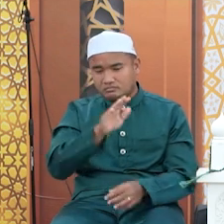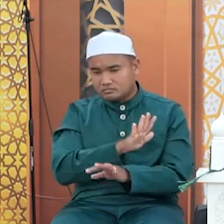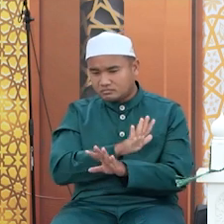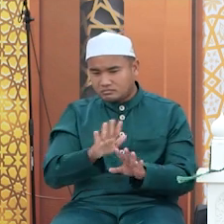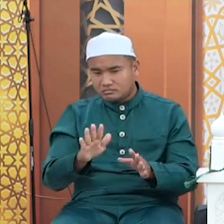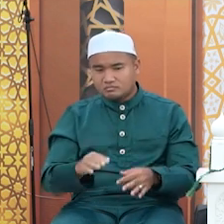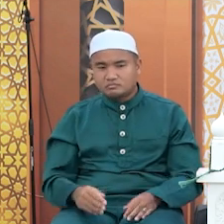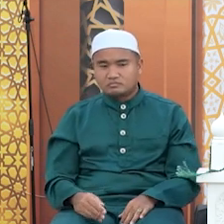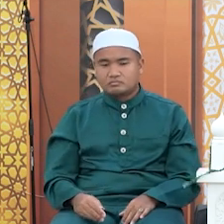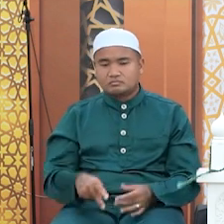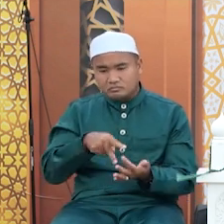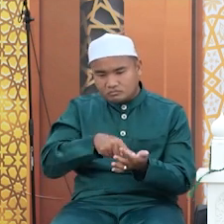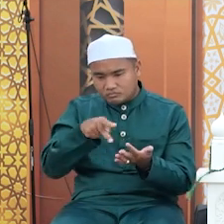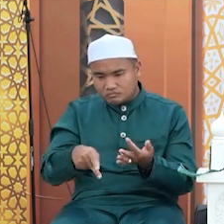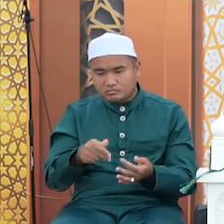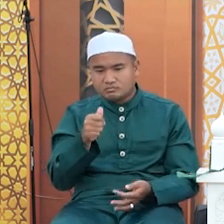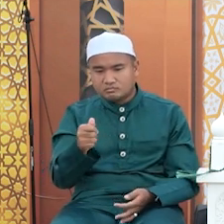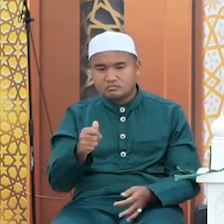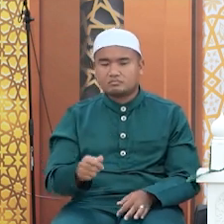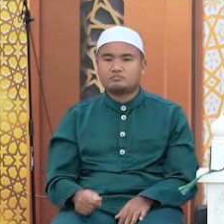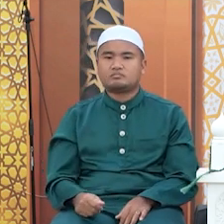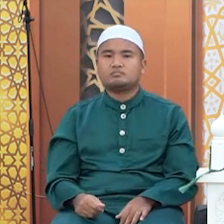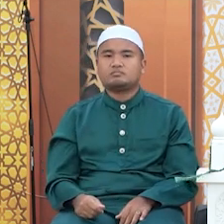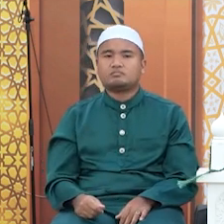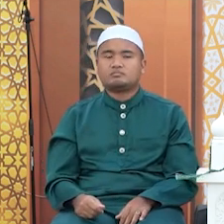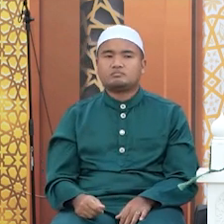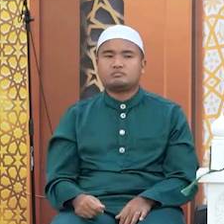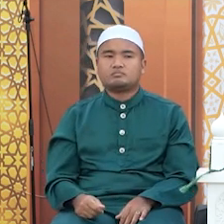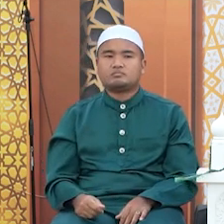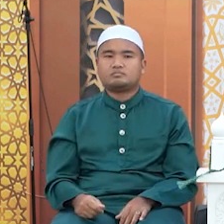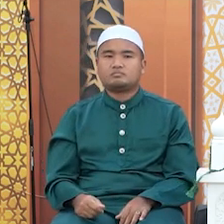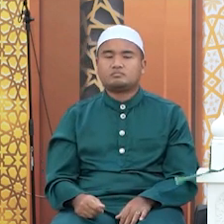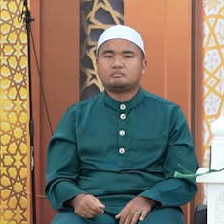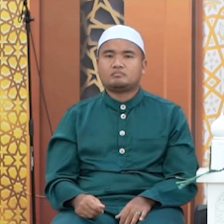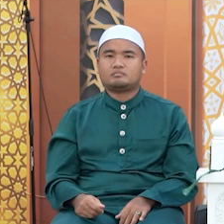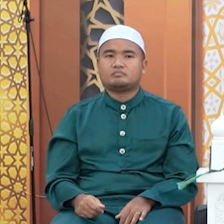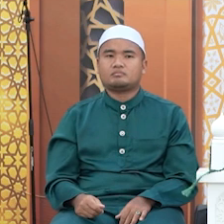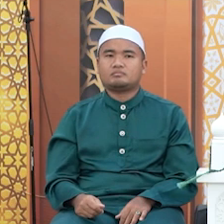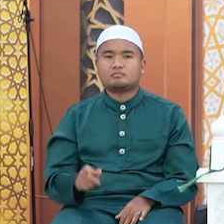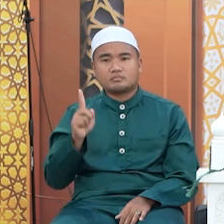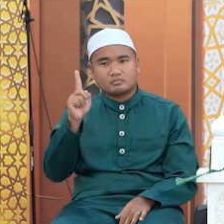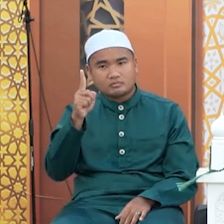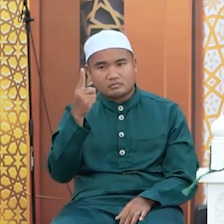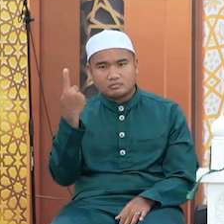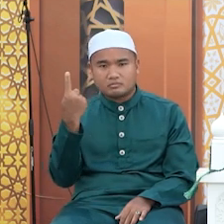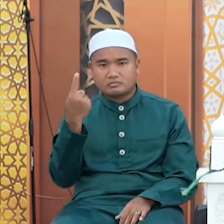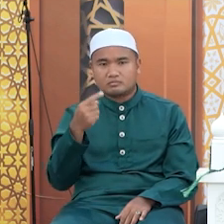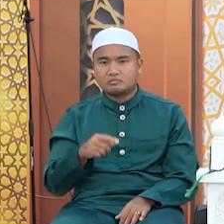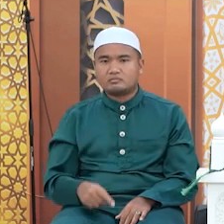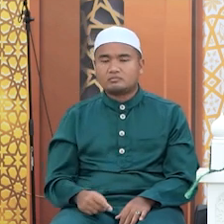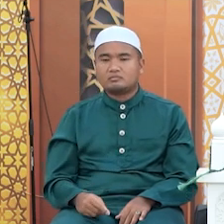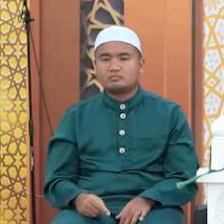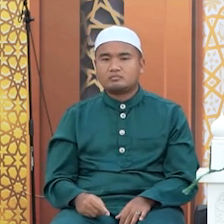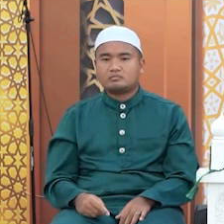panggil penafian, kemudian pengecualian, illa rahmatan lil alamin, menunjukkan